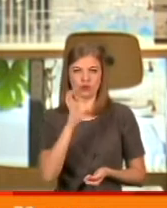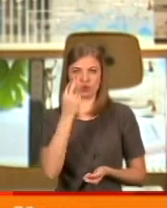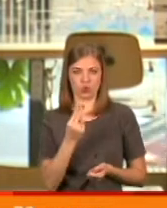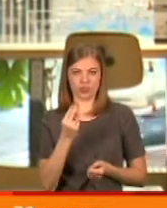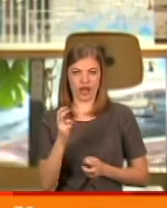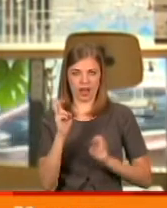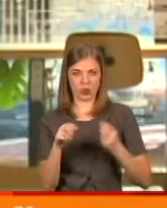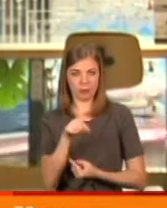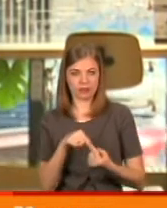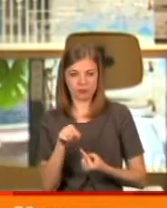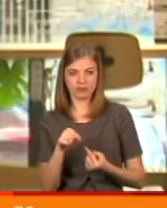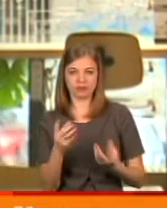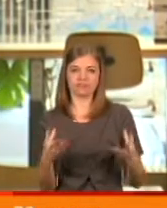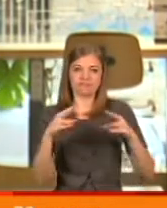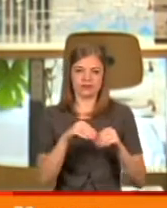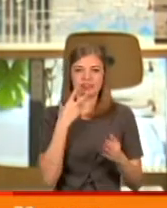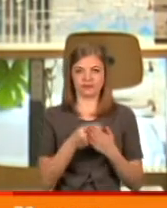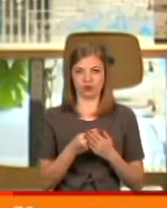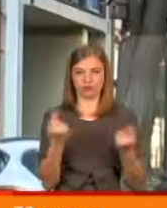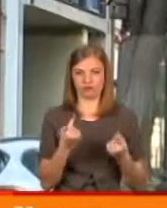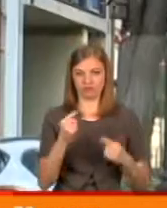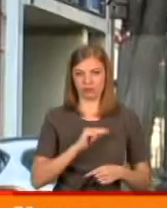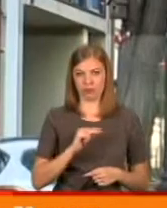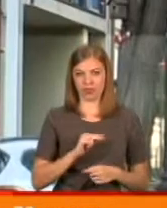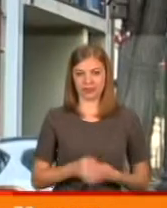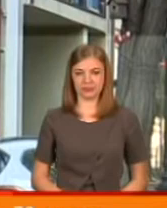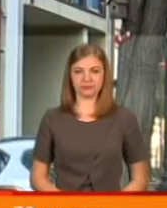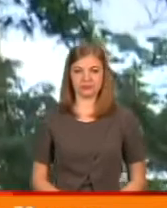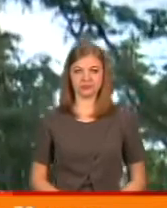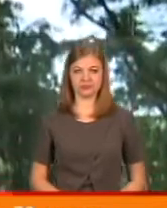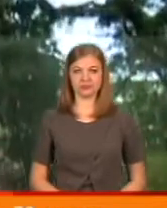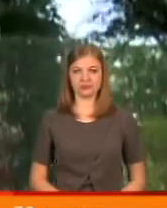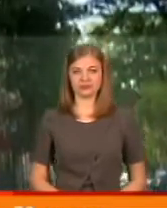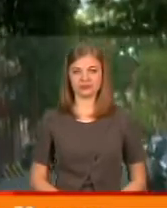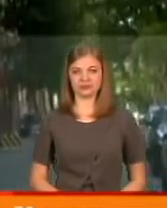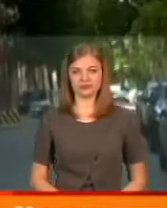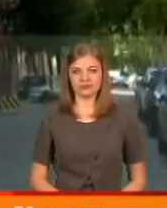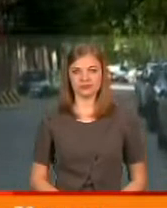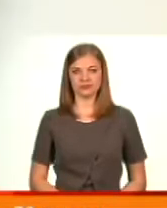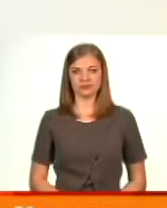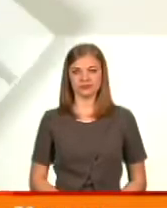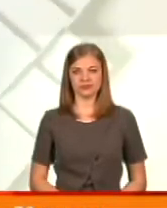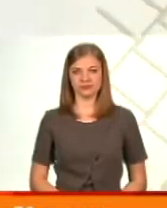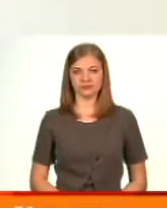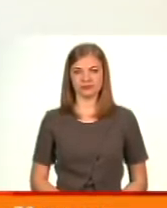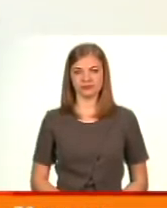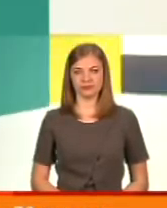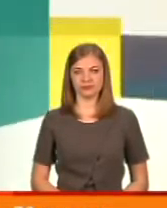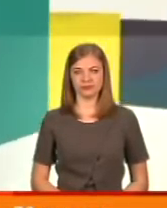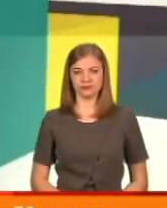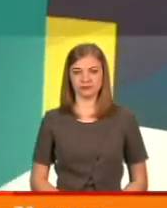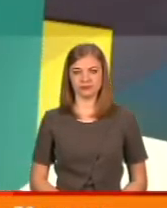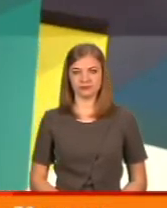социальное предпринимательство в своей повседневной практике. Анастасия Кожушко, Євген Рипенько, програма «Вікна СТБ».